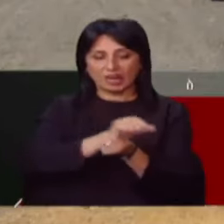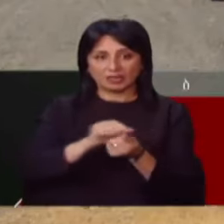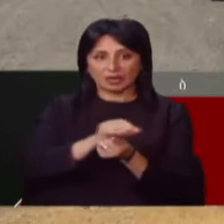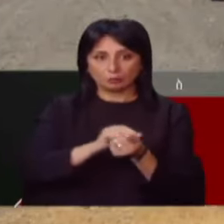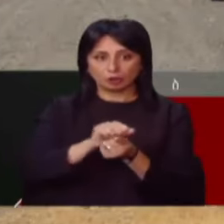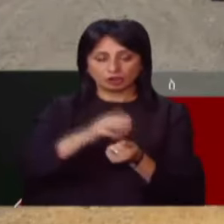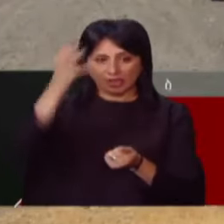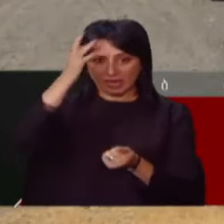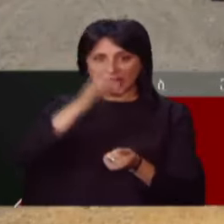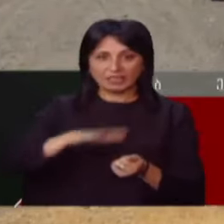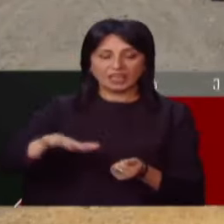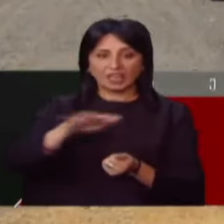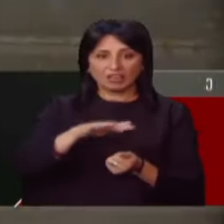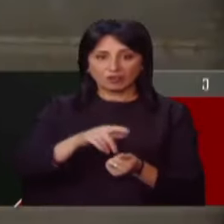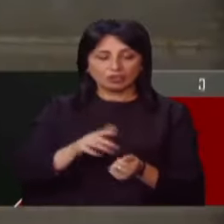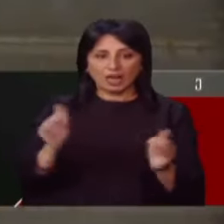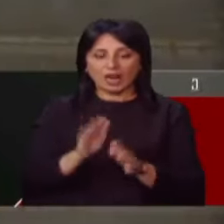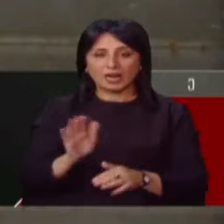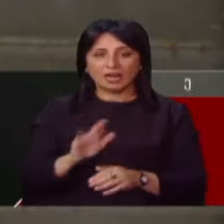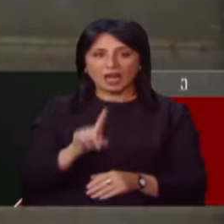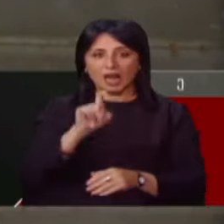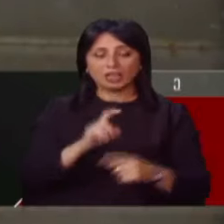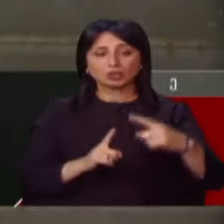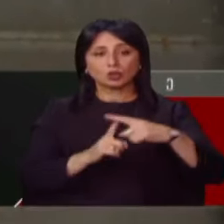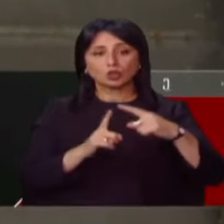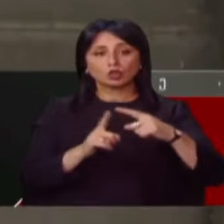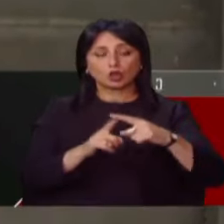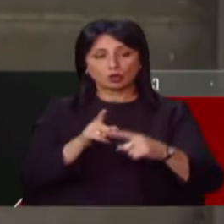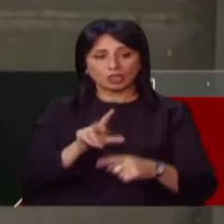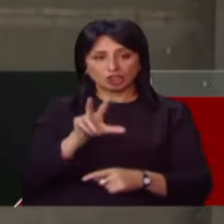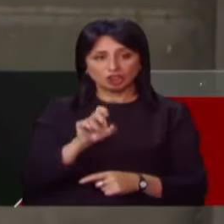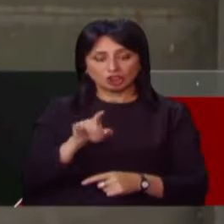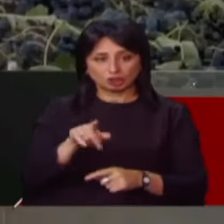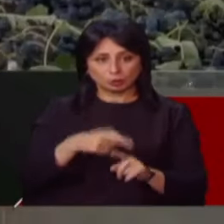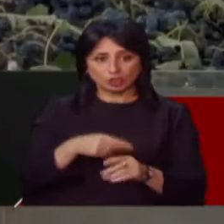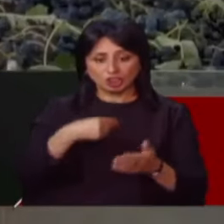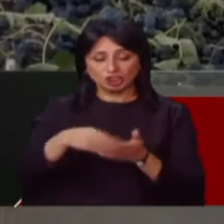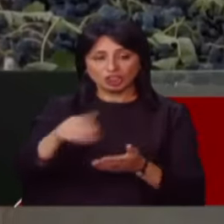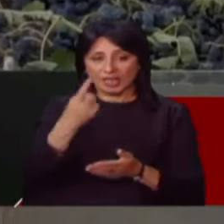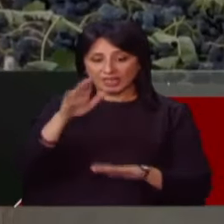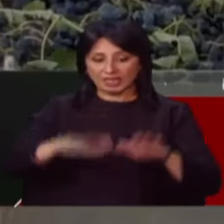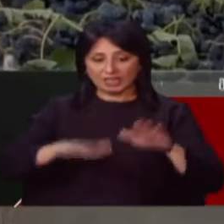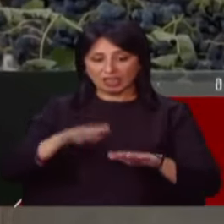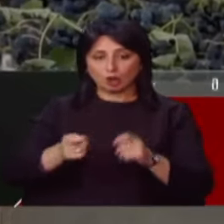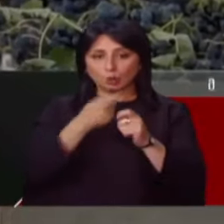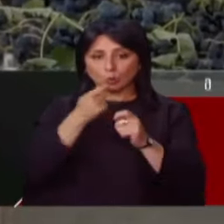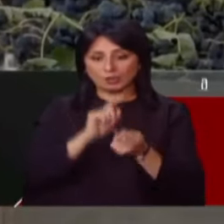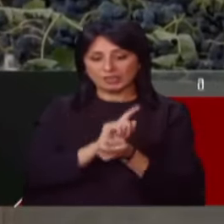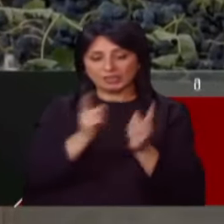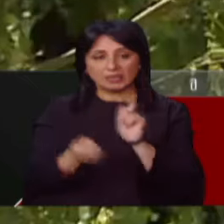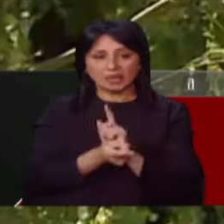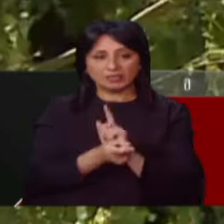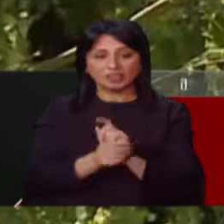გადაამუშავებს კახეთის რეგიონში მოწეულ არანაკლებ 100 ტონა რკაწითელის ჯიშის ყურძენს და შესყიდული 1 კილოგრამი ყურძნის